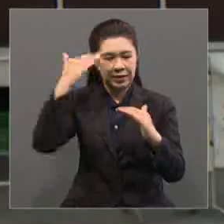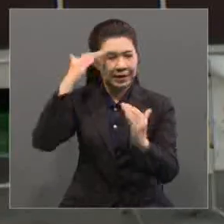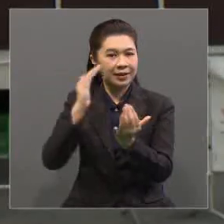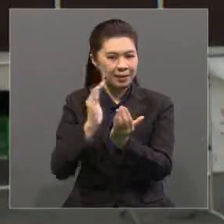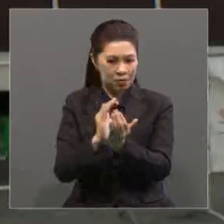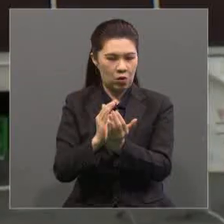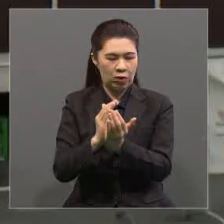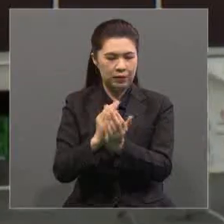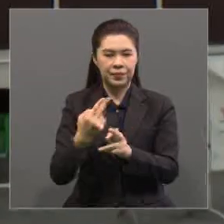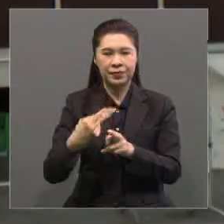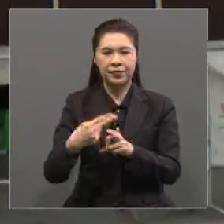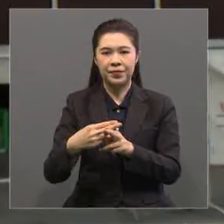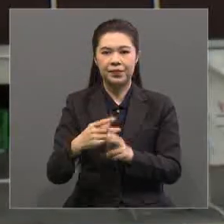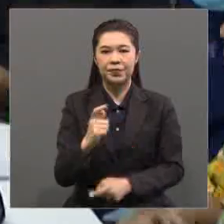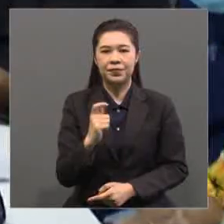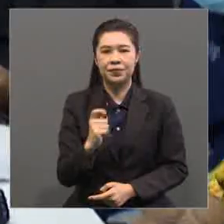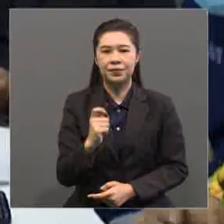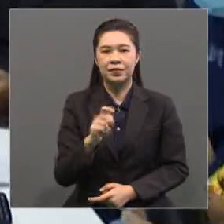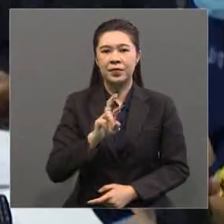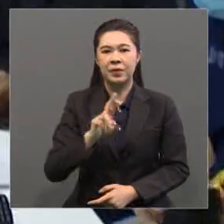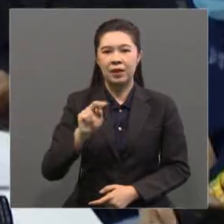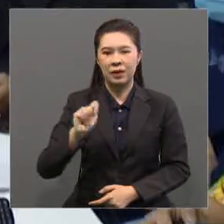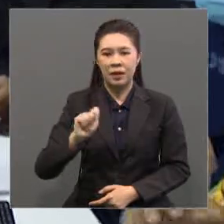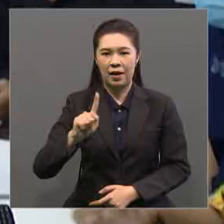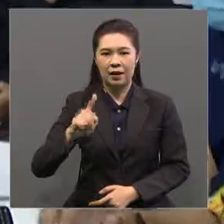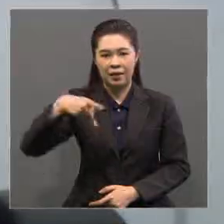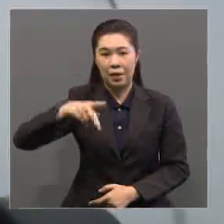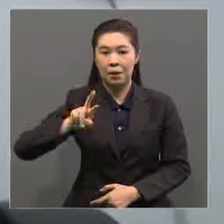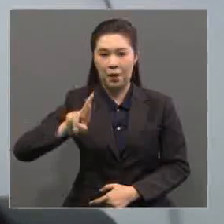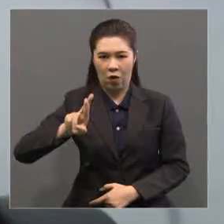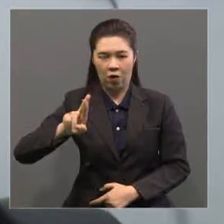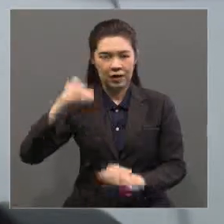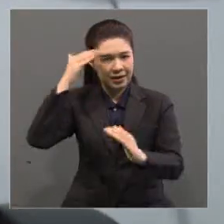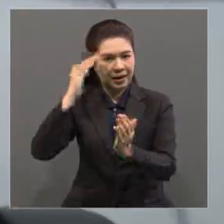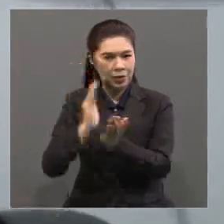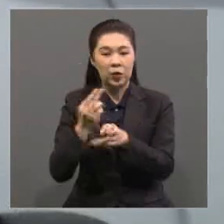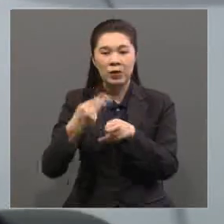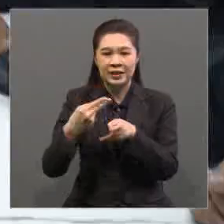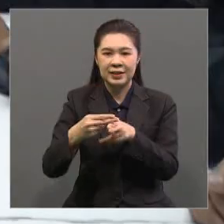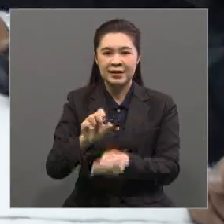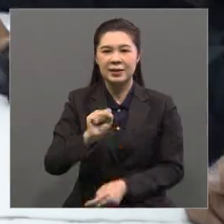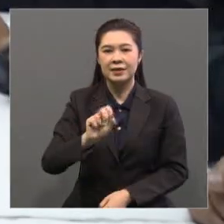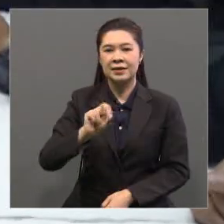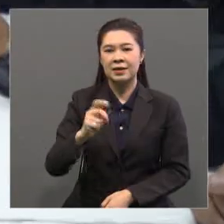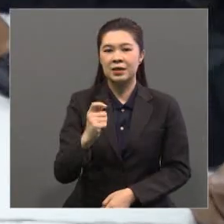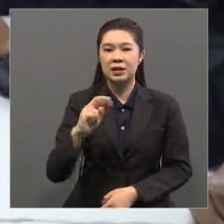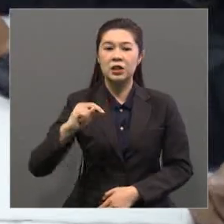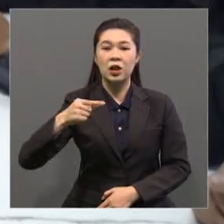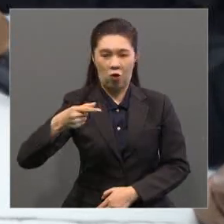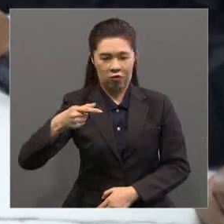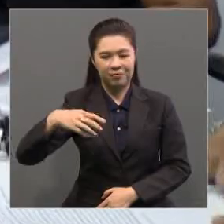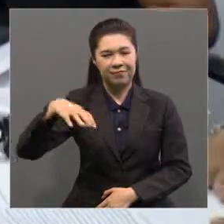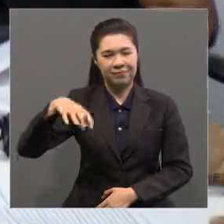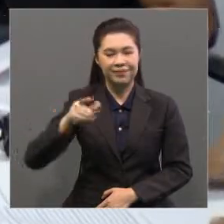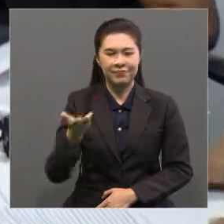อรรถพรวงศ์ศิริปรีดาผู้บังคับการตำรวจนครบาล 1และพันตำรวจเอกสนองแสงมณีผู้กำกับสนชนะสงคราม